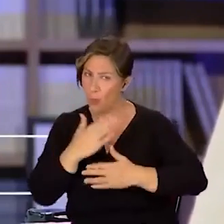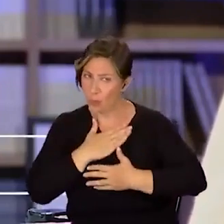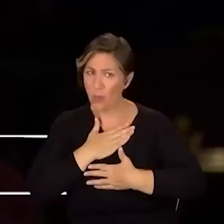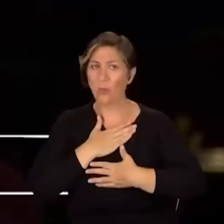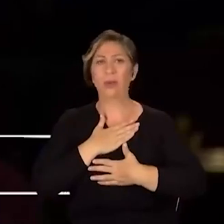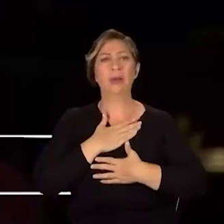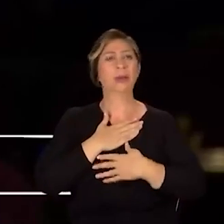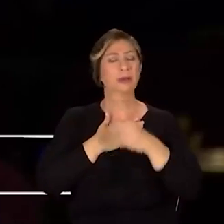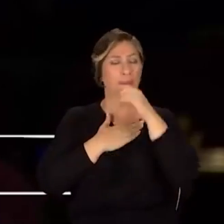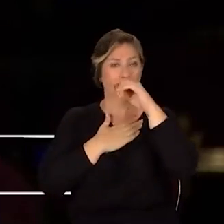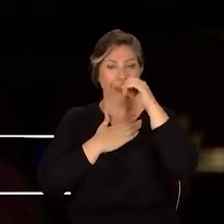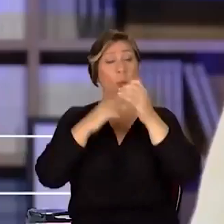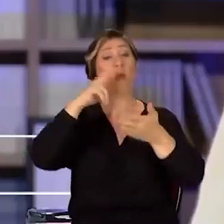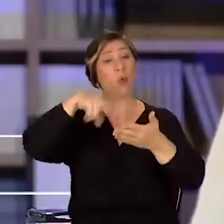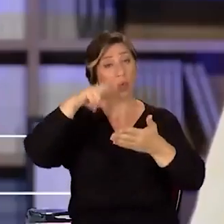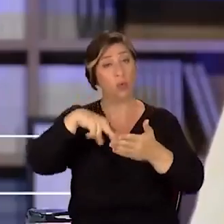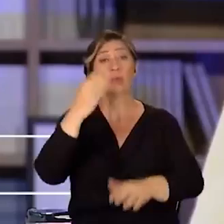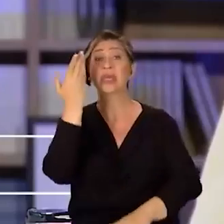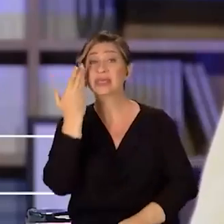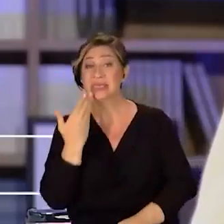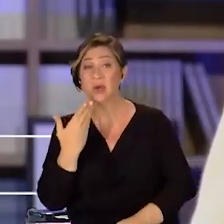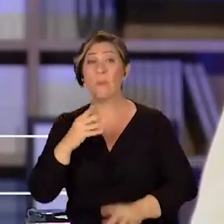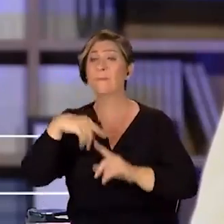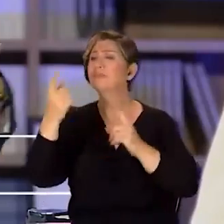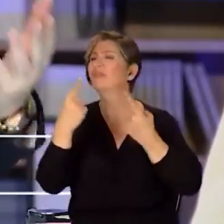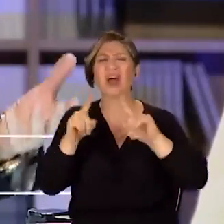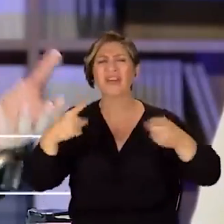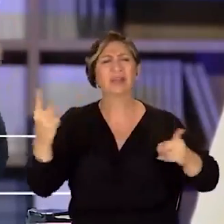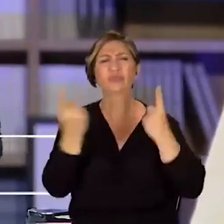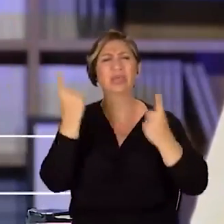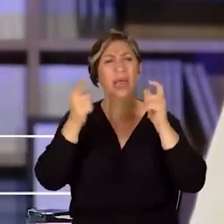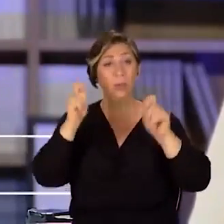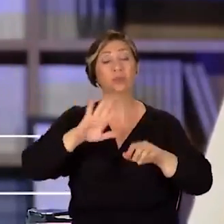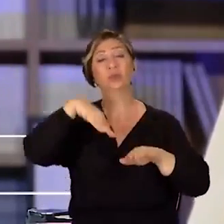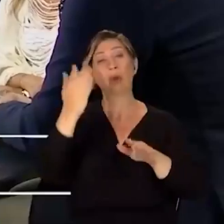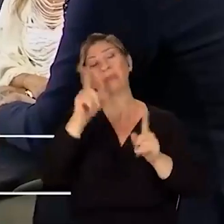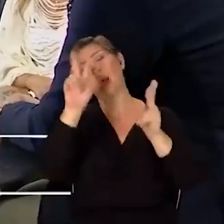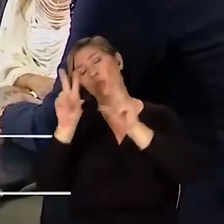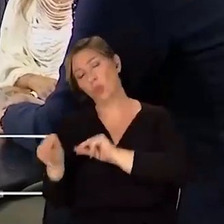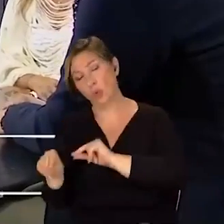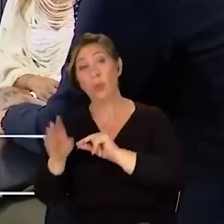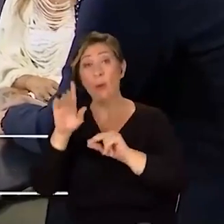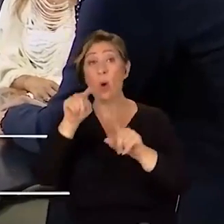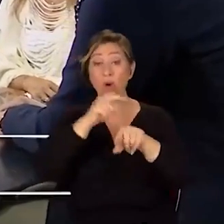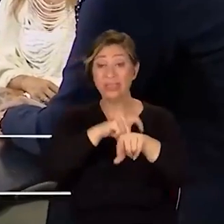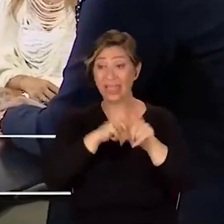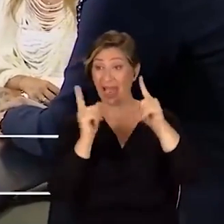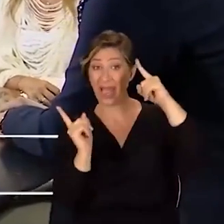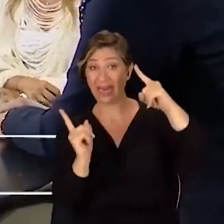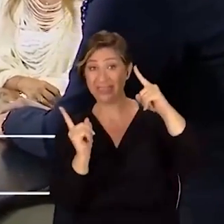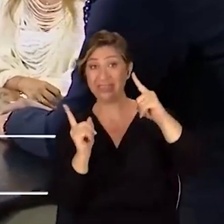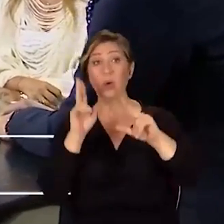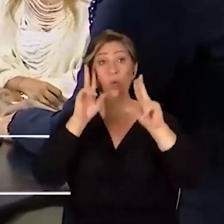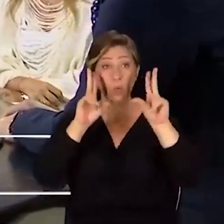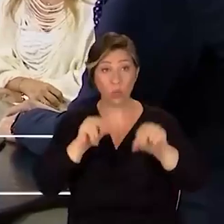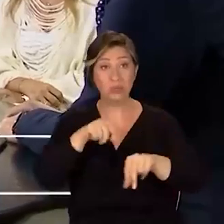ve okuyorum, izliyorum, başka şeyler yapıyorum. Sonra tekrar uyuyorum. Fakat o saatler arasında uyuduğu zaman